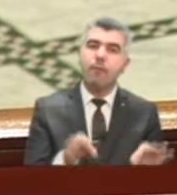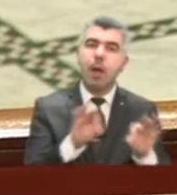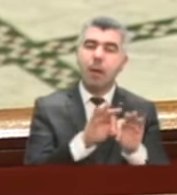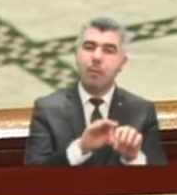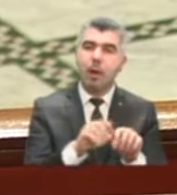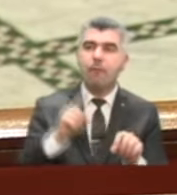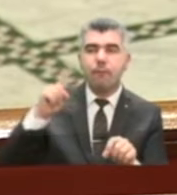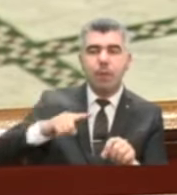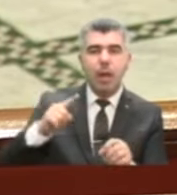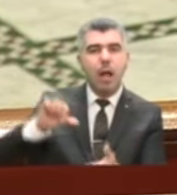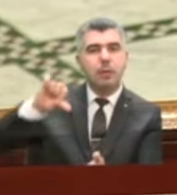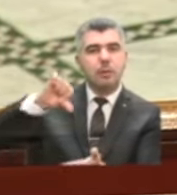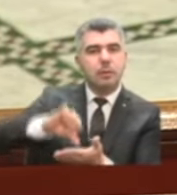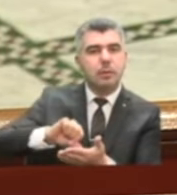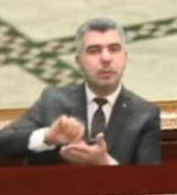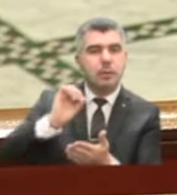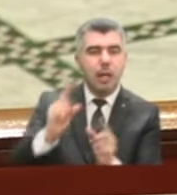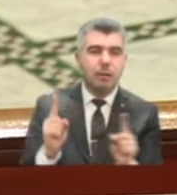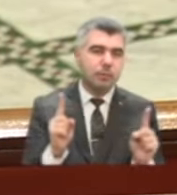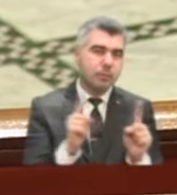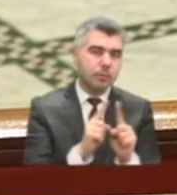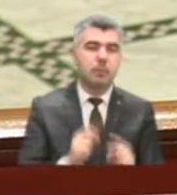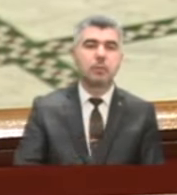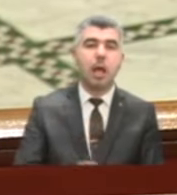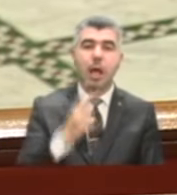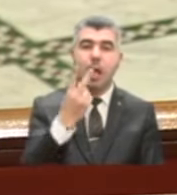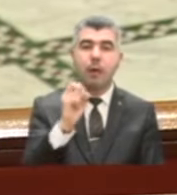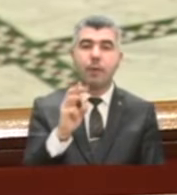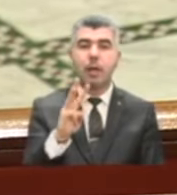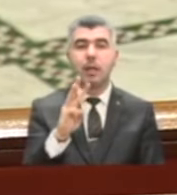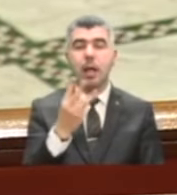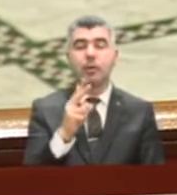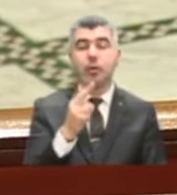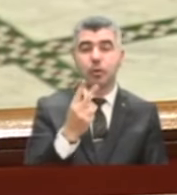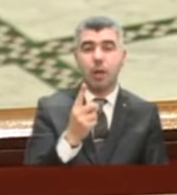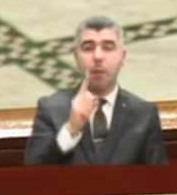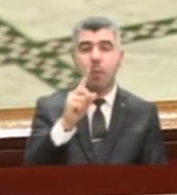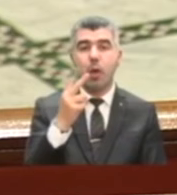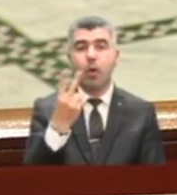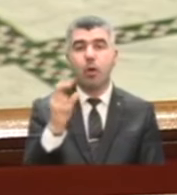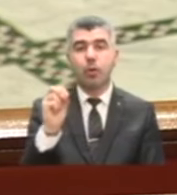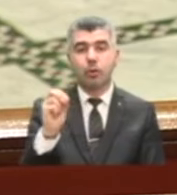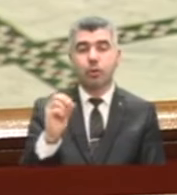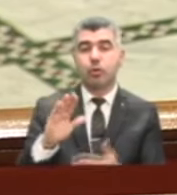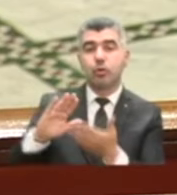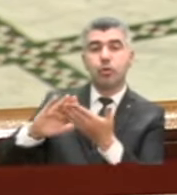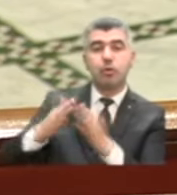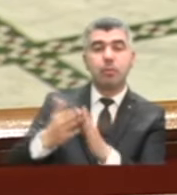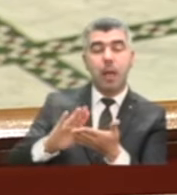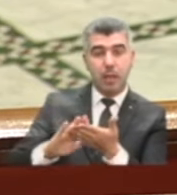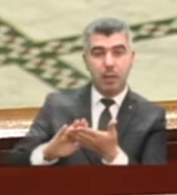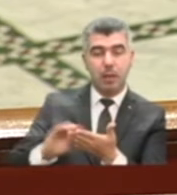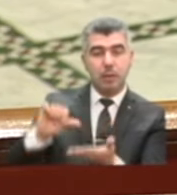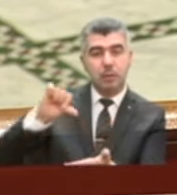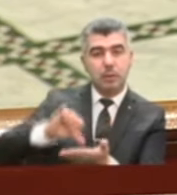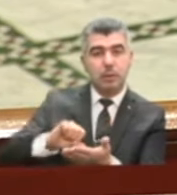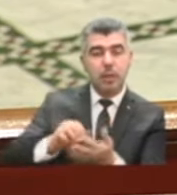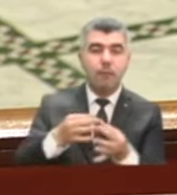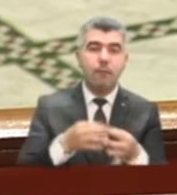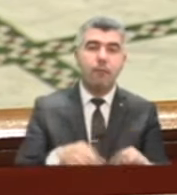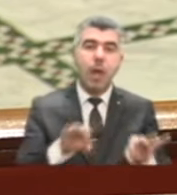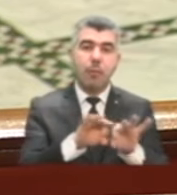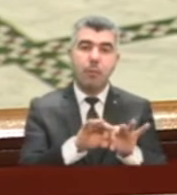المركز كيستقبلهم. ففي 2023 يعني دعمنا 120 جمعية ومركز ديال الأسرة، جسر